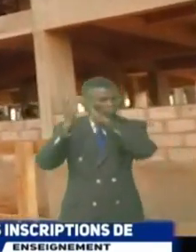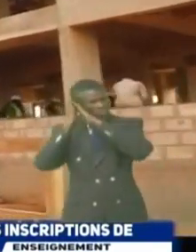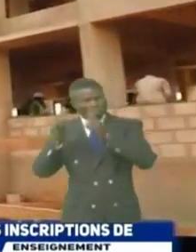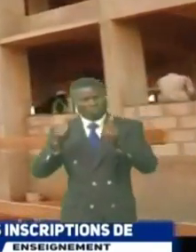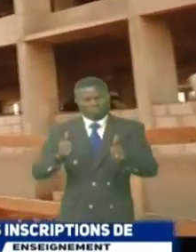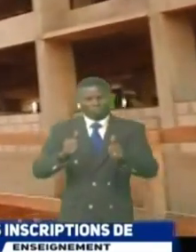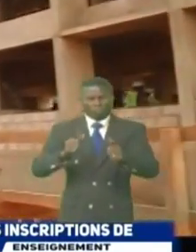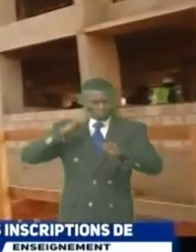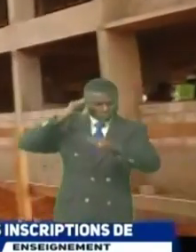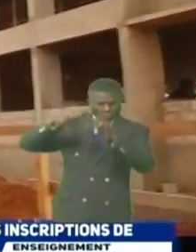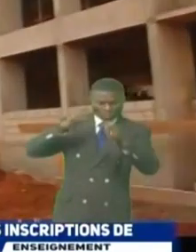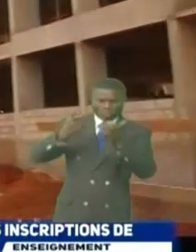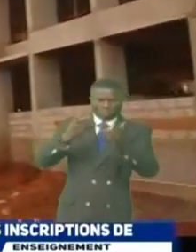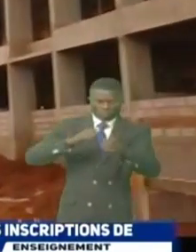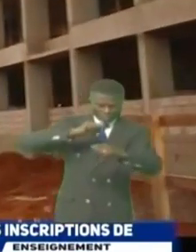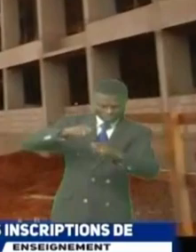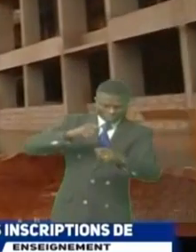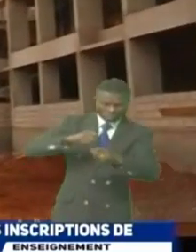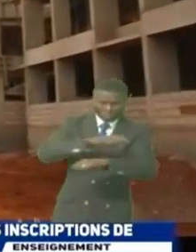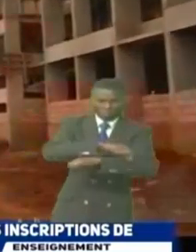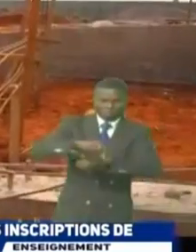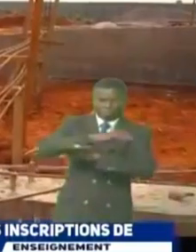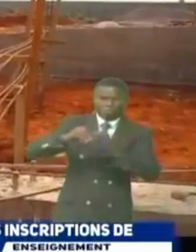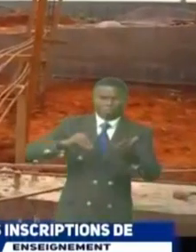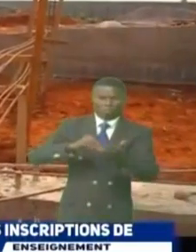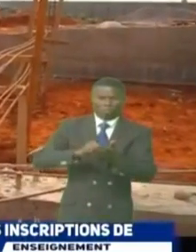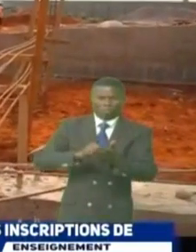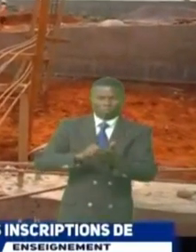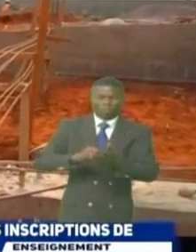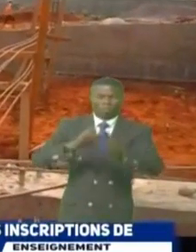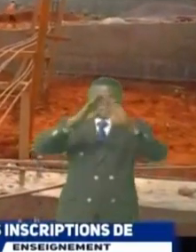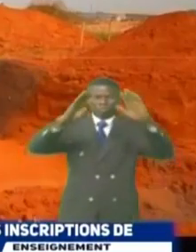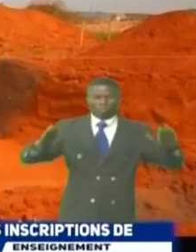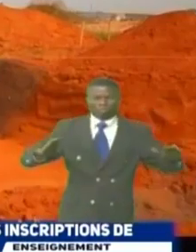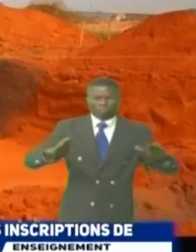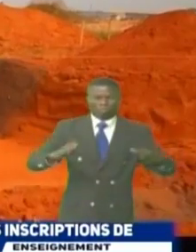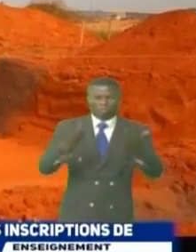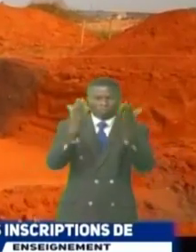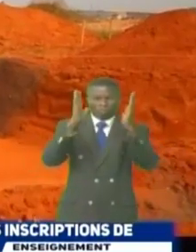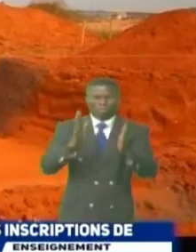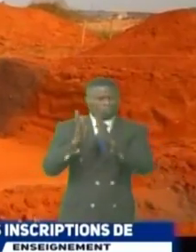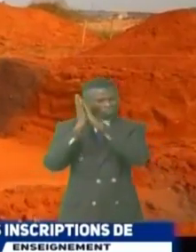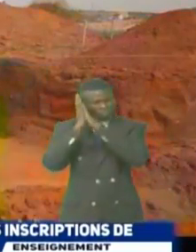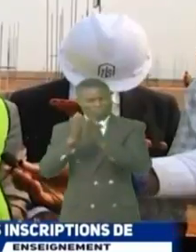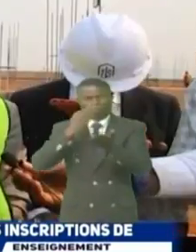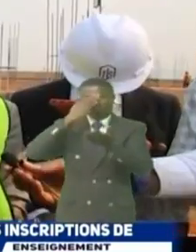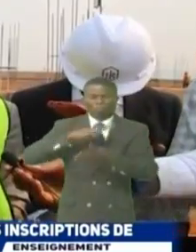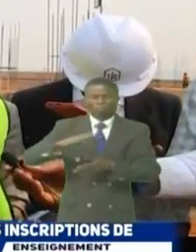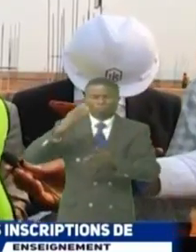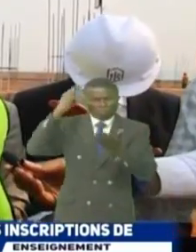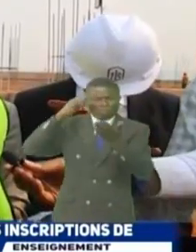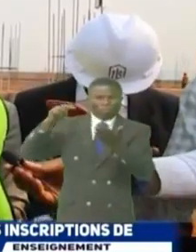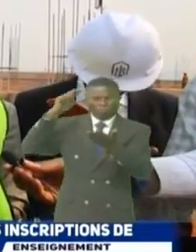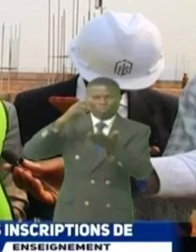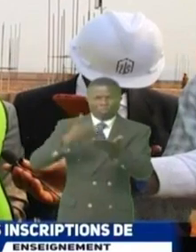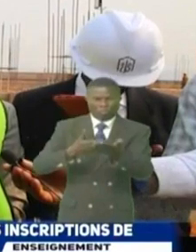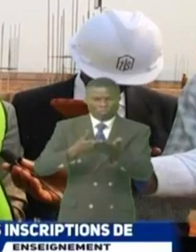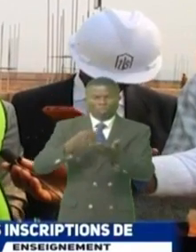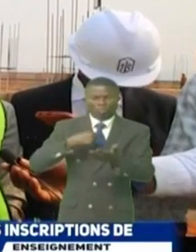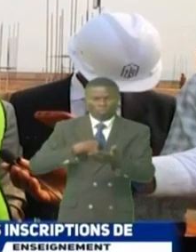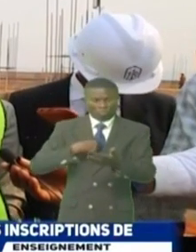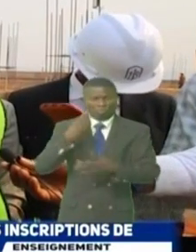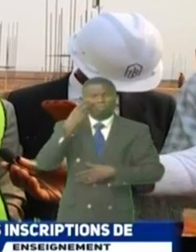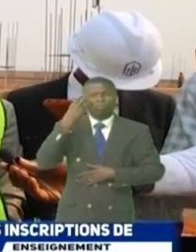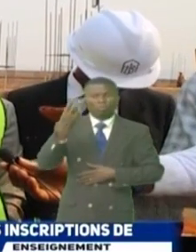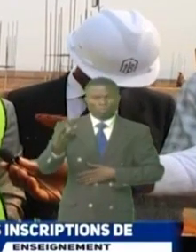un laboratoire, l'administration centrale, un home des étudiants, ainsi qu'une clinique universitaire. Je suis en train de